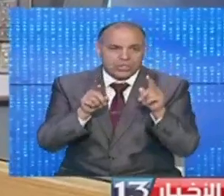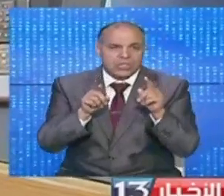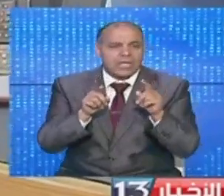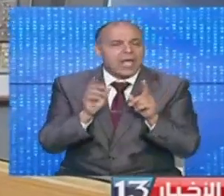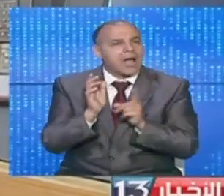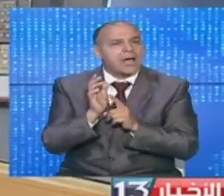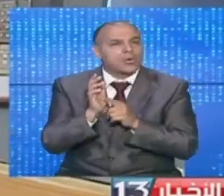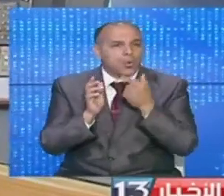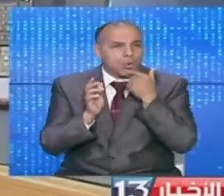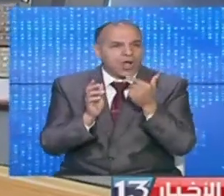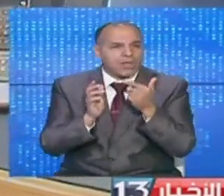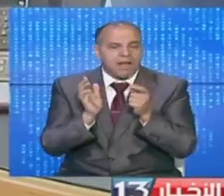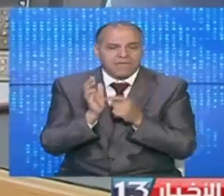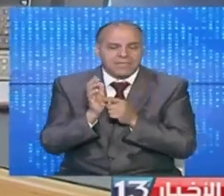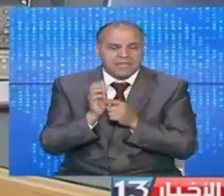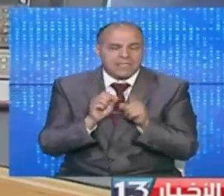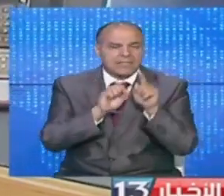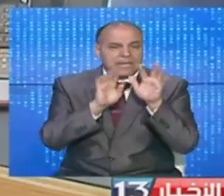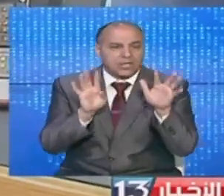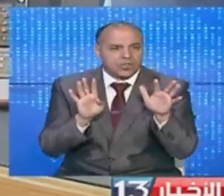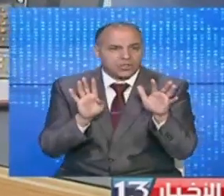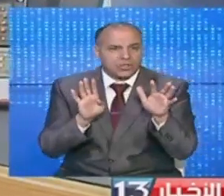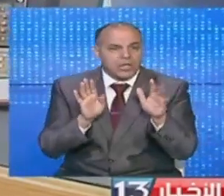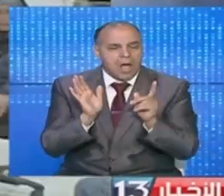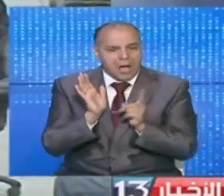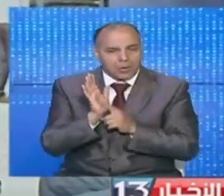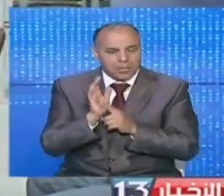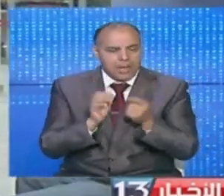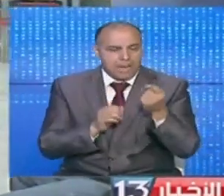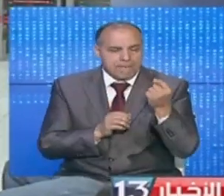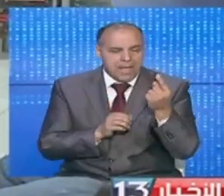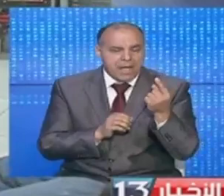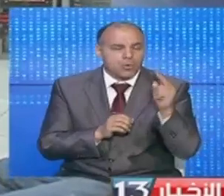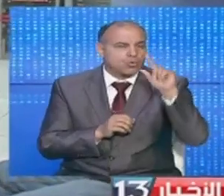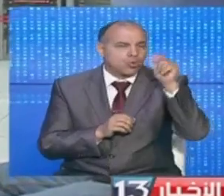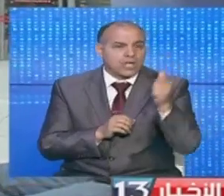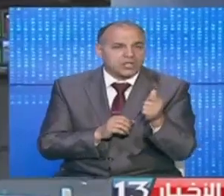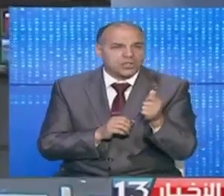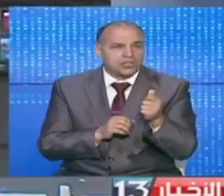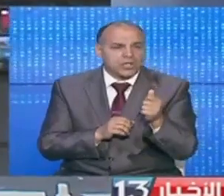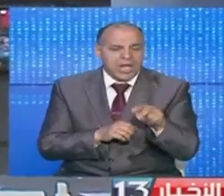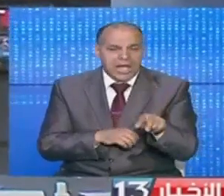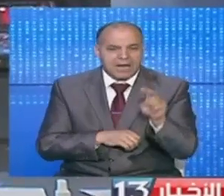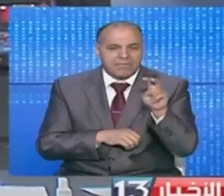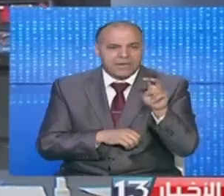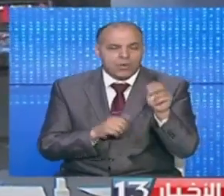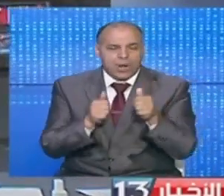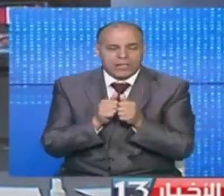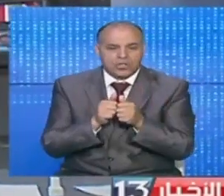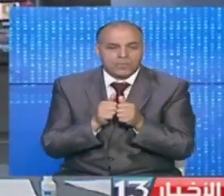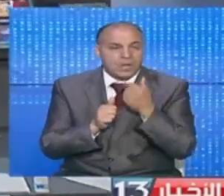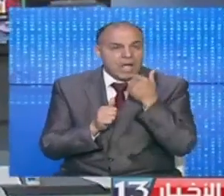طبقا لمقتضيات الفصل 19 من المرسوم عدد 116 لسنة